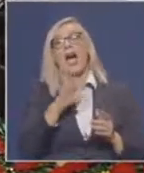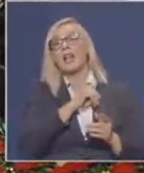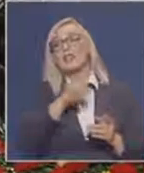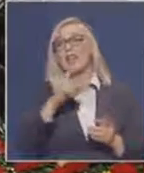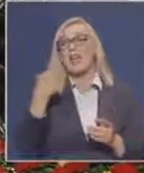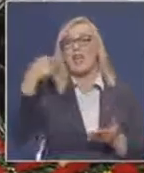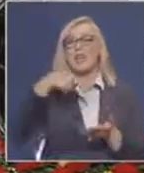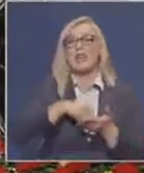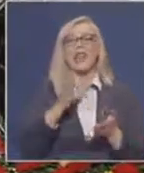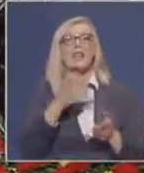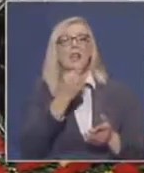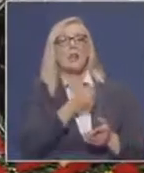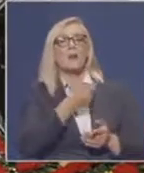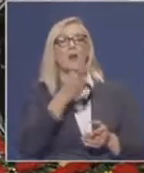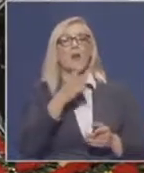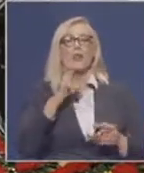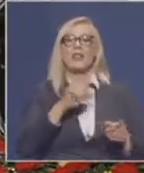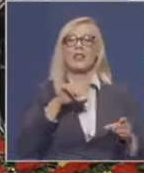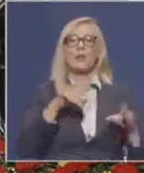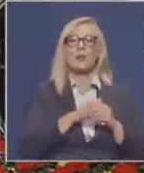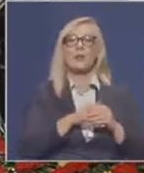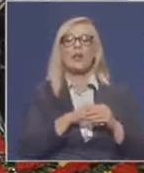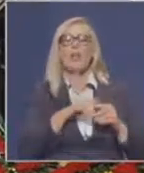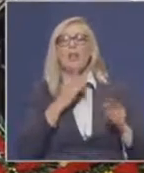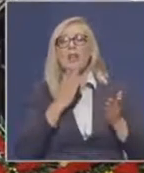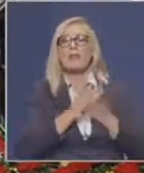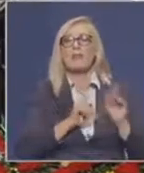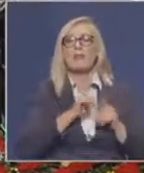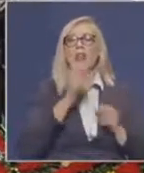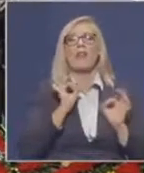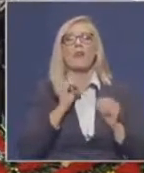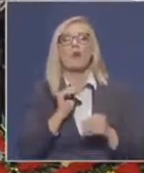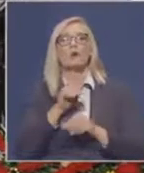бројката на невработени и селени мораше да биде толку висока, или за квалитетот на